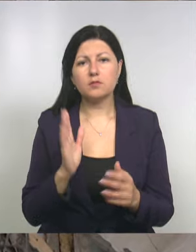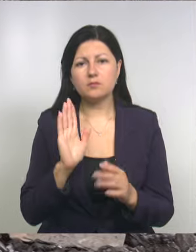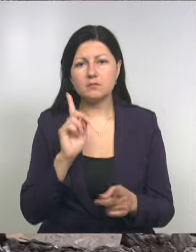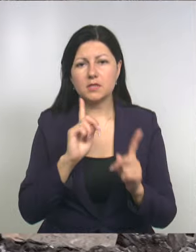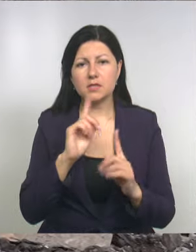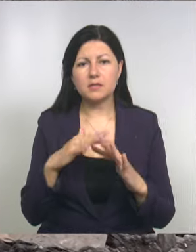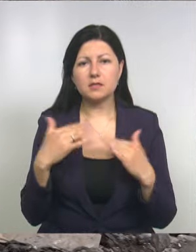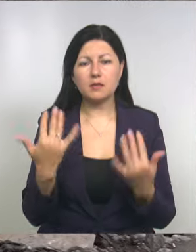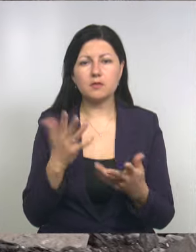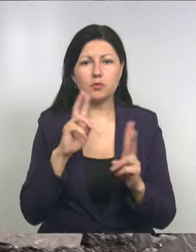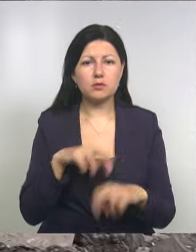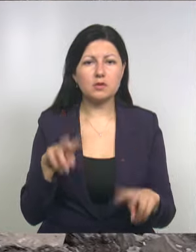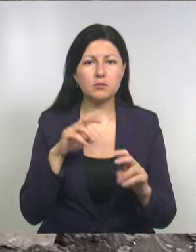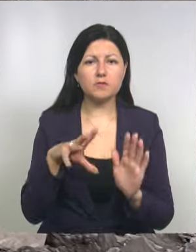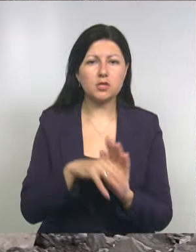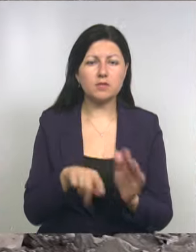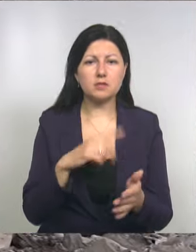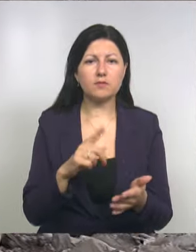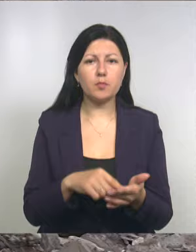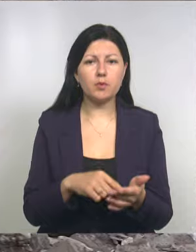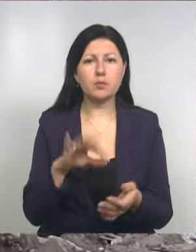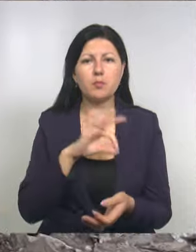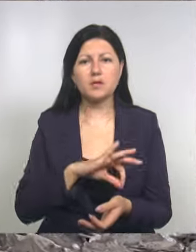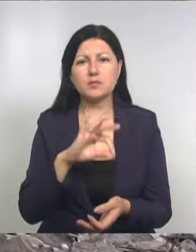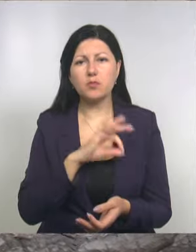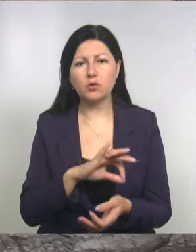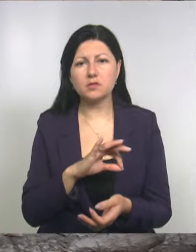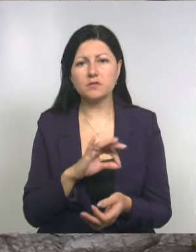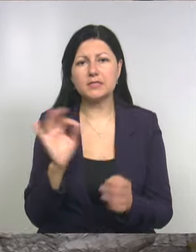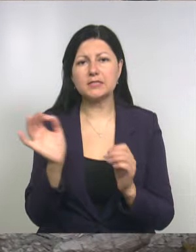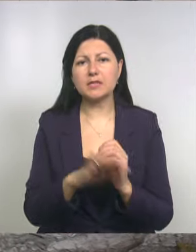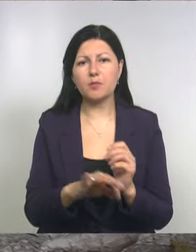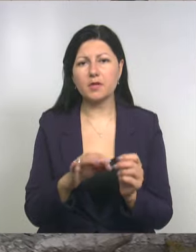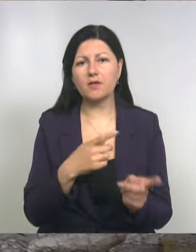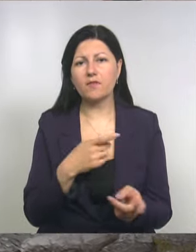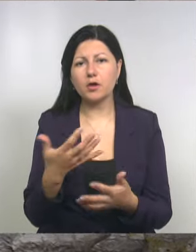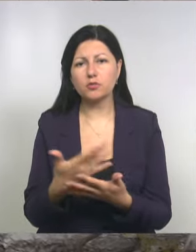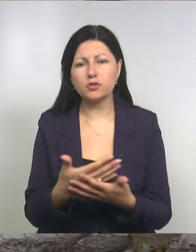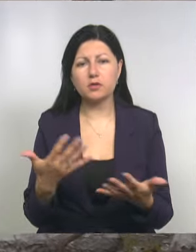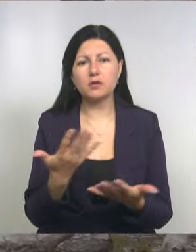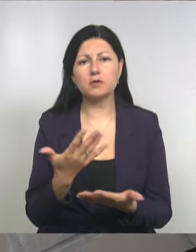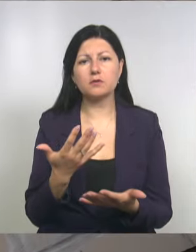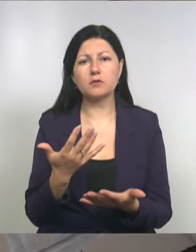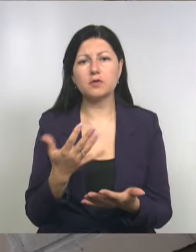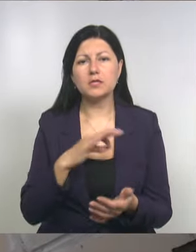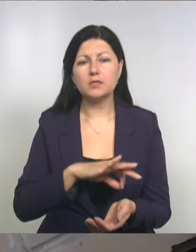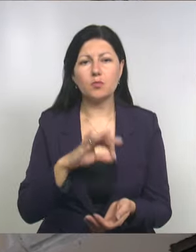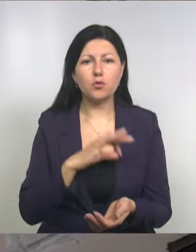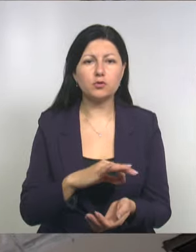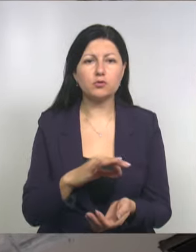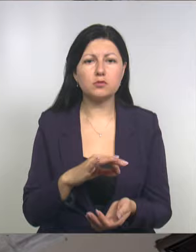заседания, где будут рассматриваться, в частности, вопросы по использованию западного вооружения, которое